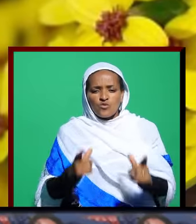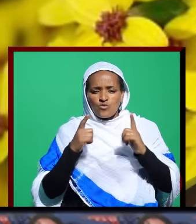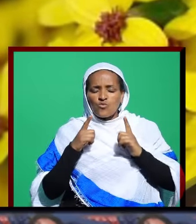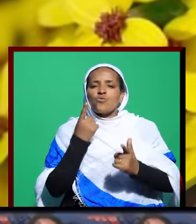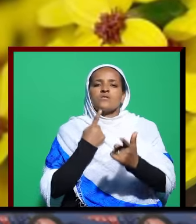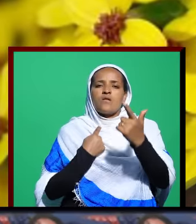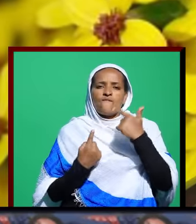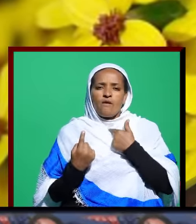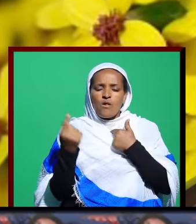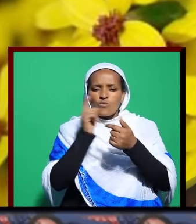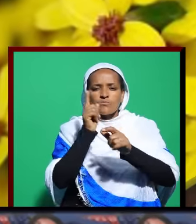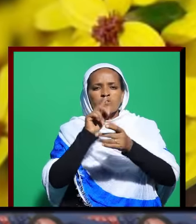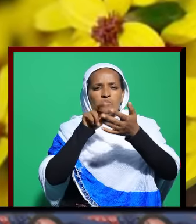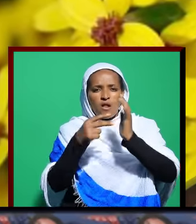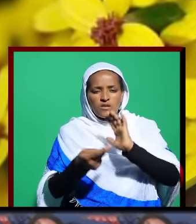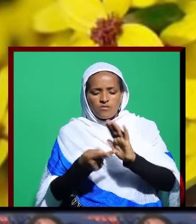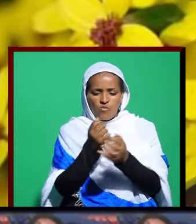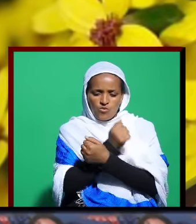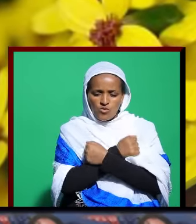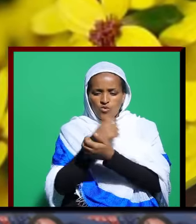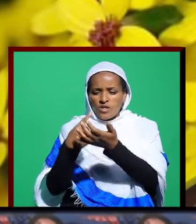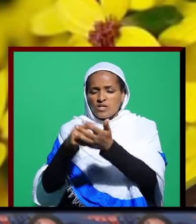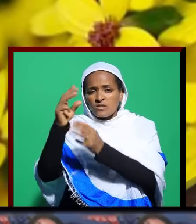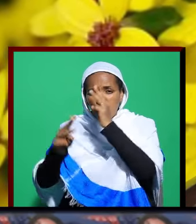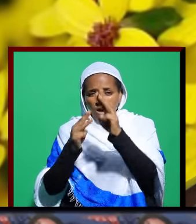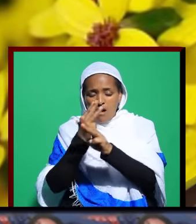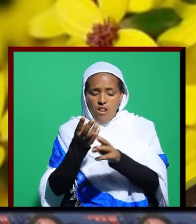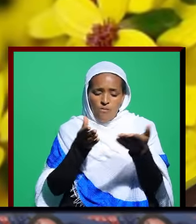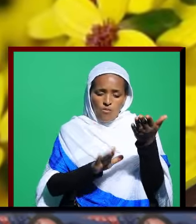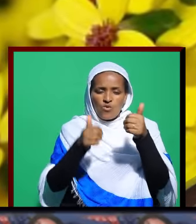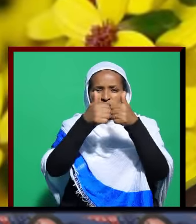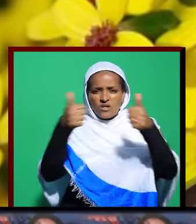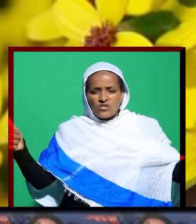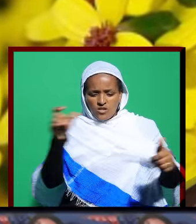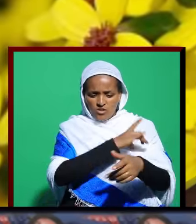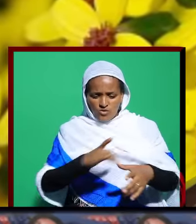ልኖር እናፍቃለሁ። ምን ማለት ነው? መውደዱንስ ከዚህ ዓለም በሞት ተለይቼ ከክርስቶስ ጋር